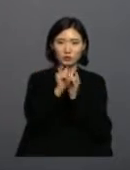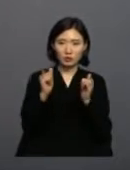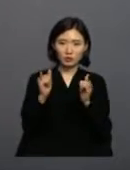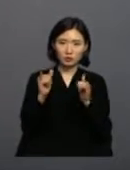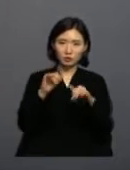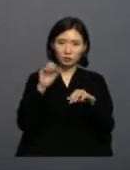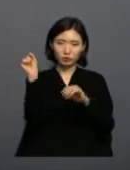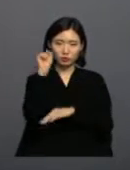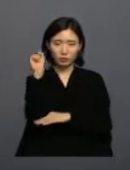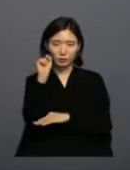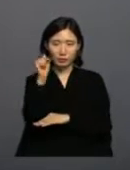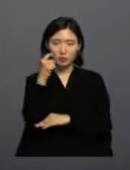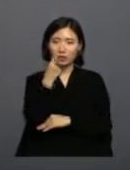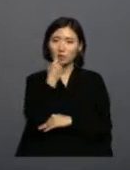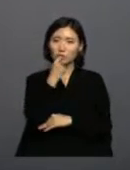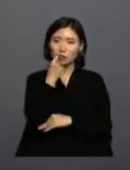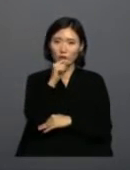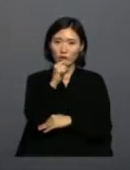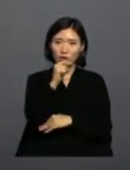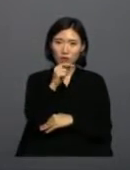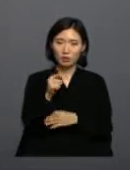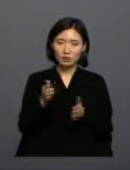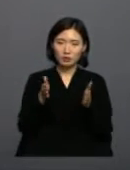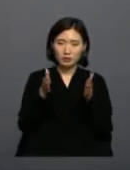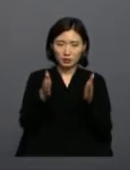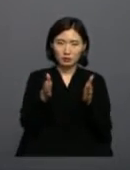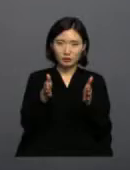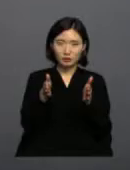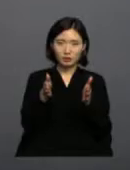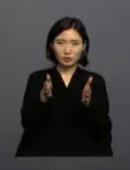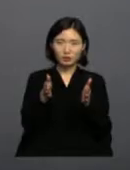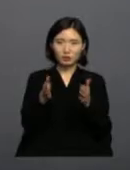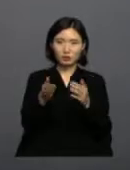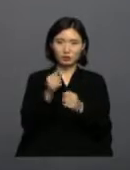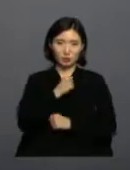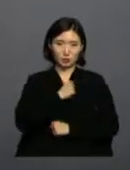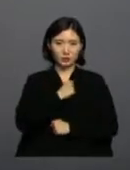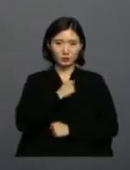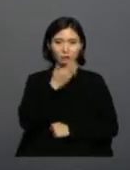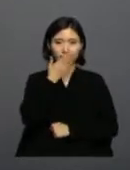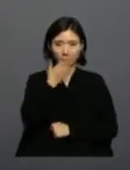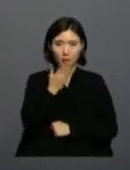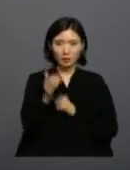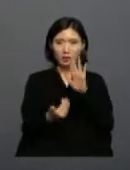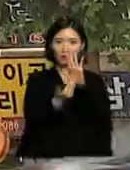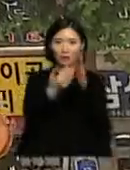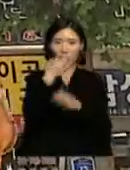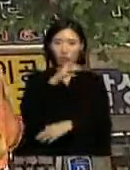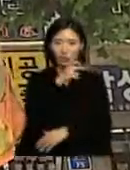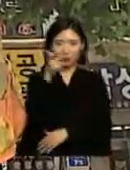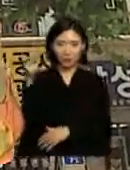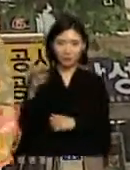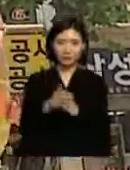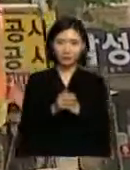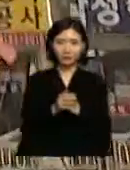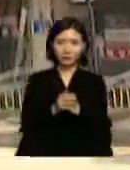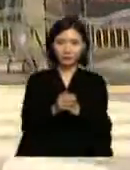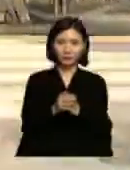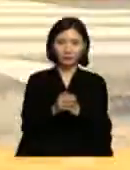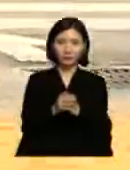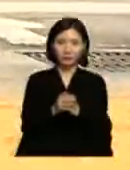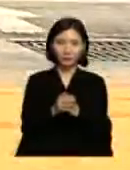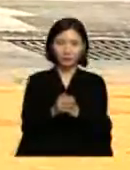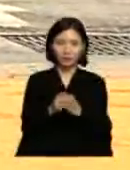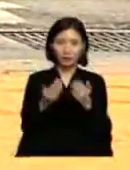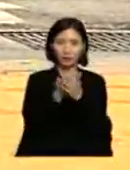가면서 노란 선에 눈에 확 띄기 때문에 조심할 수 있기 때문에 교통사고 예방 효과가 크다고 그렇게 생각합니다. 보험개발원에